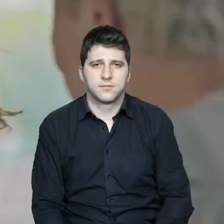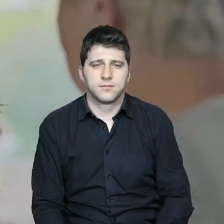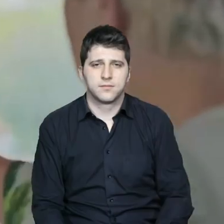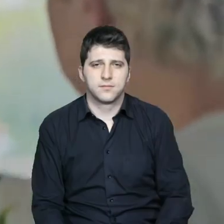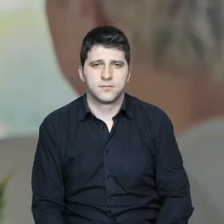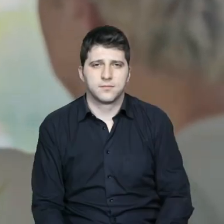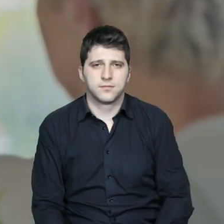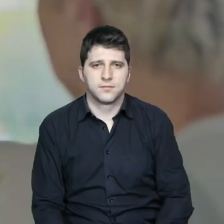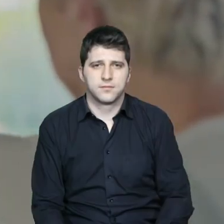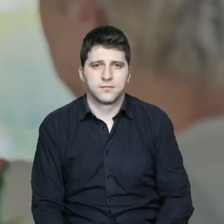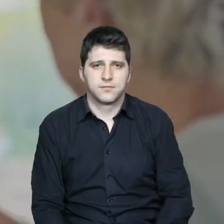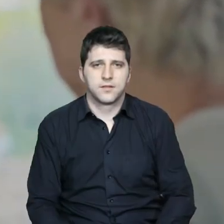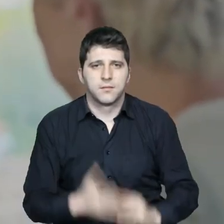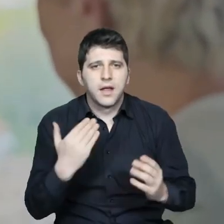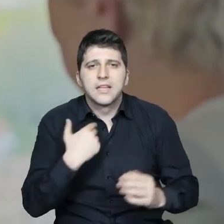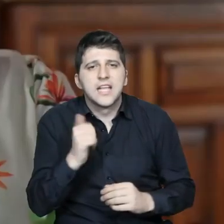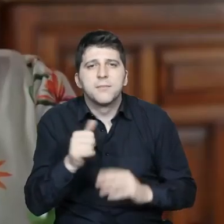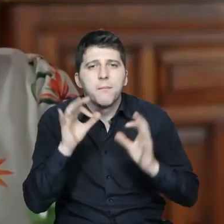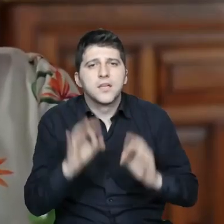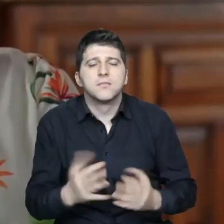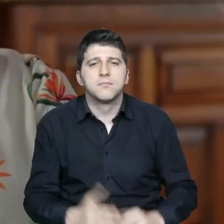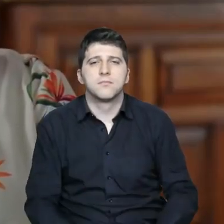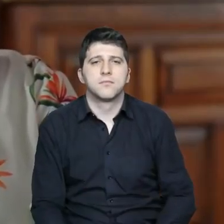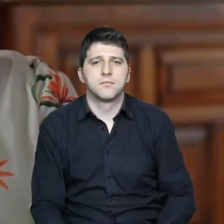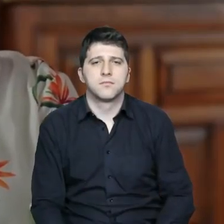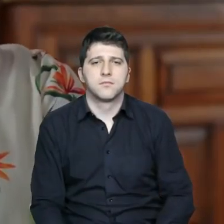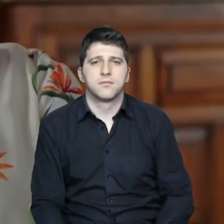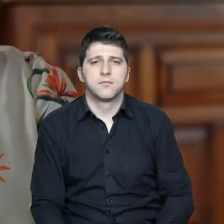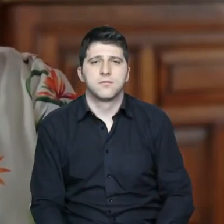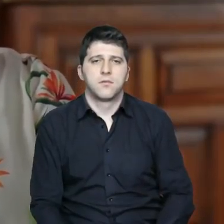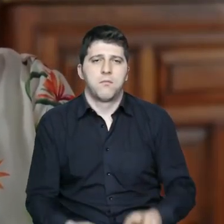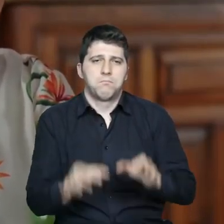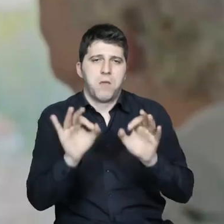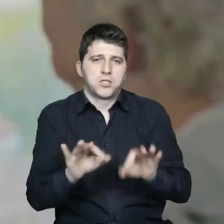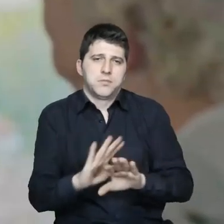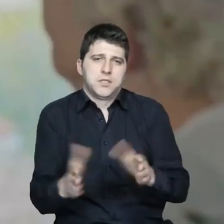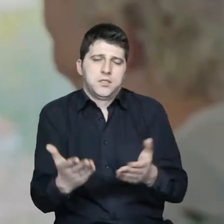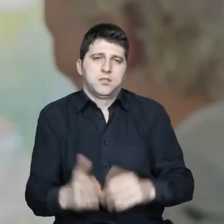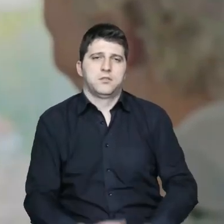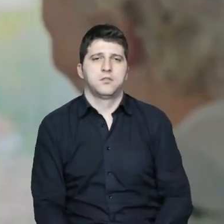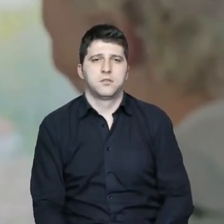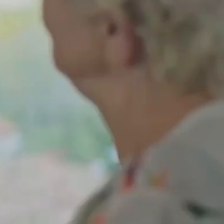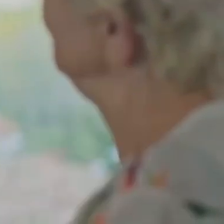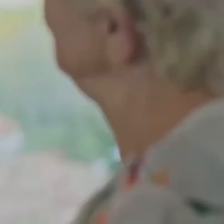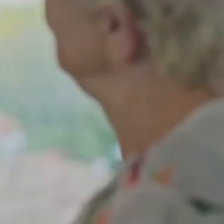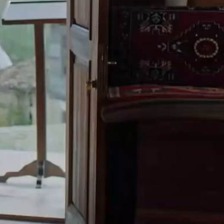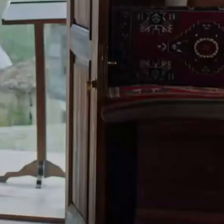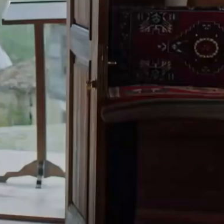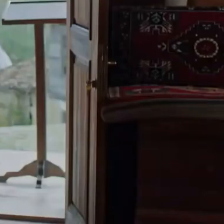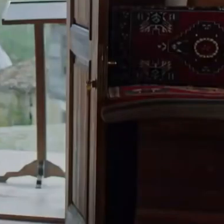El sıkıştılar. Peki ben ne zaman başlayayım? Başladınız bile.